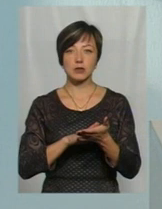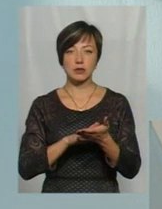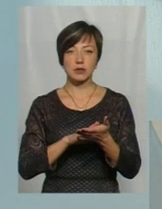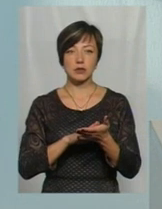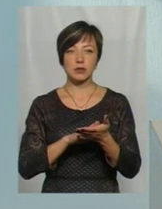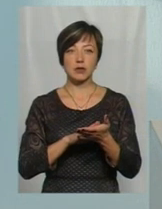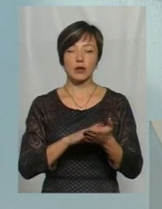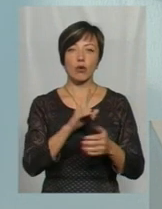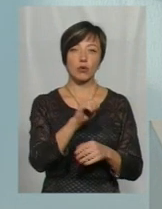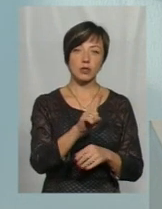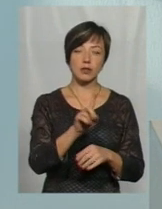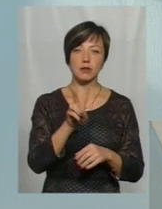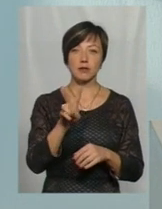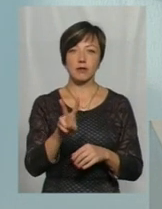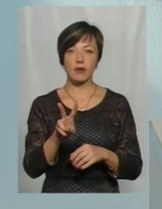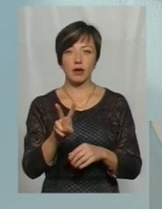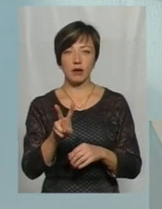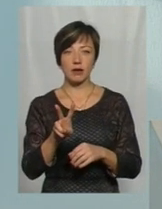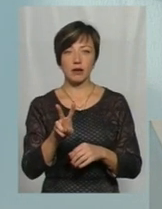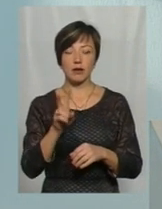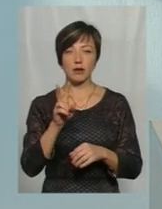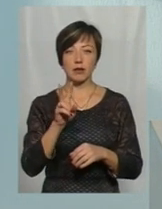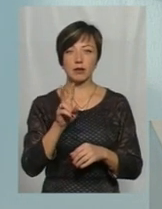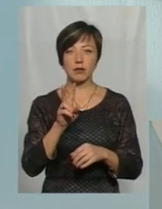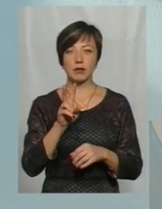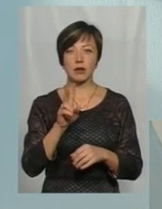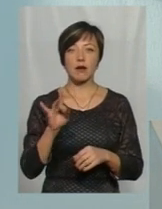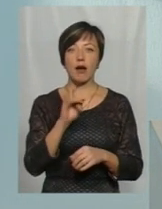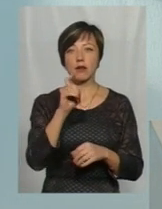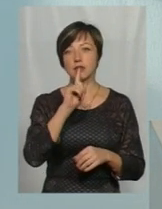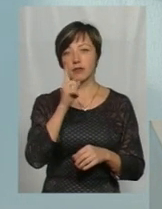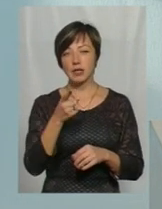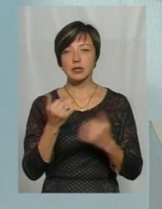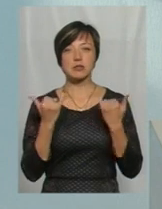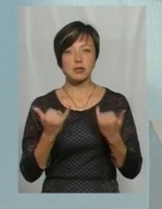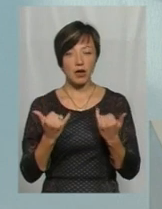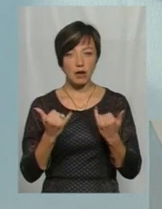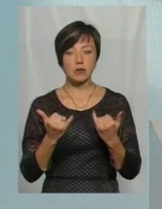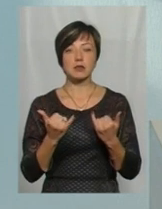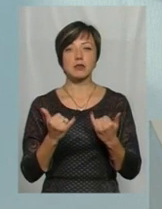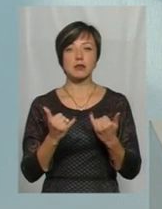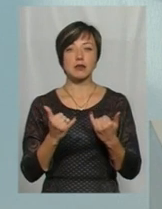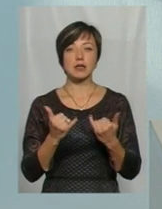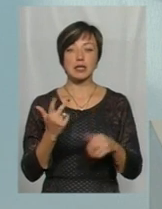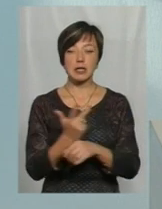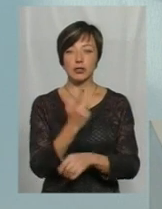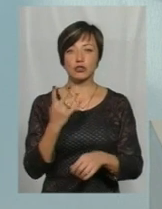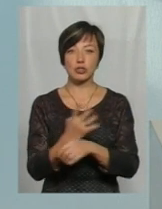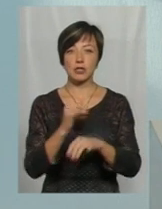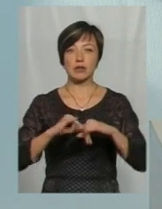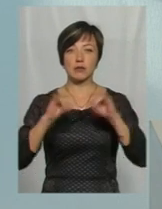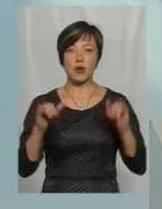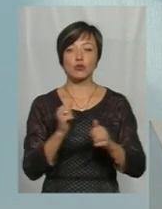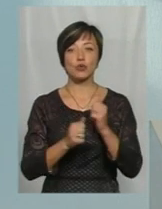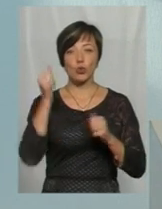спалахи один в два роки, в рік, то зараз у нас практично 3-4